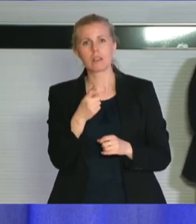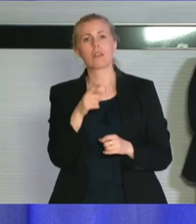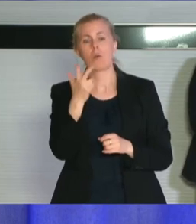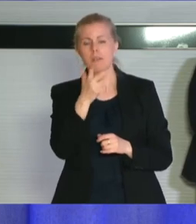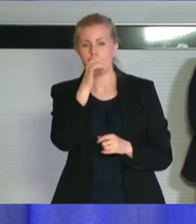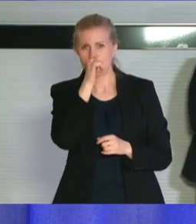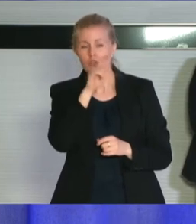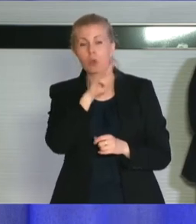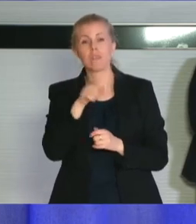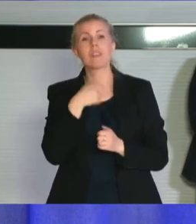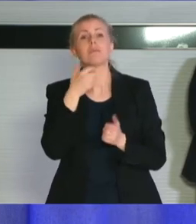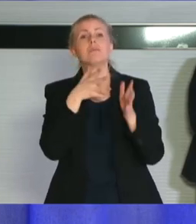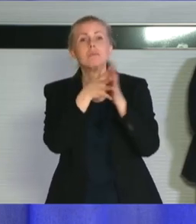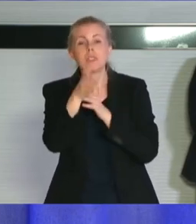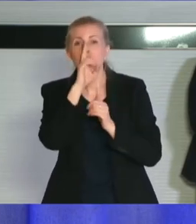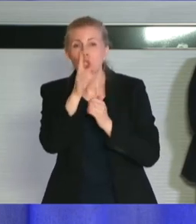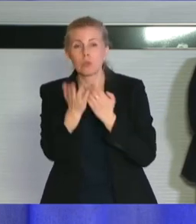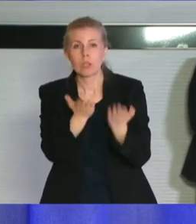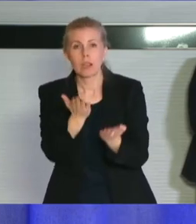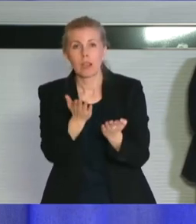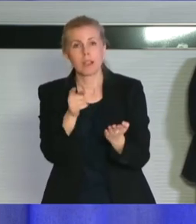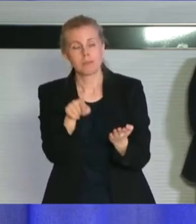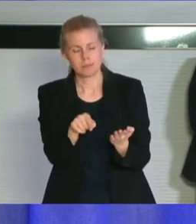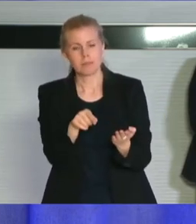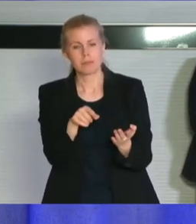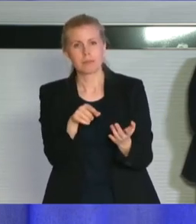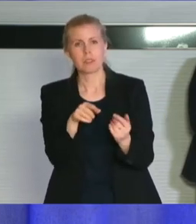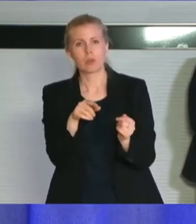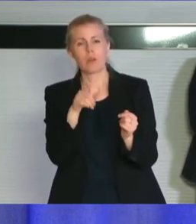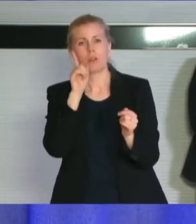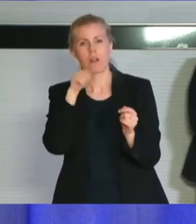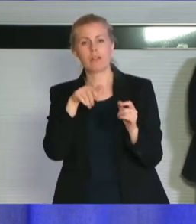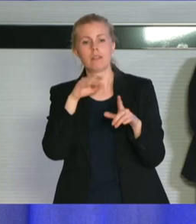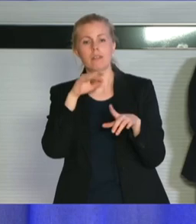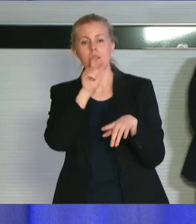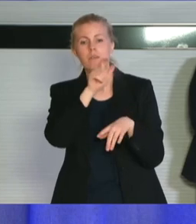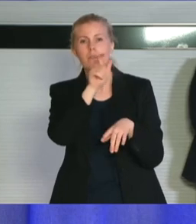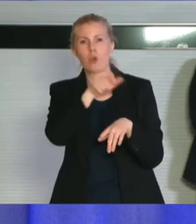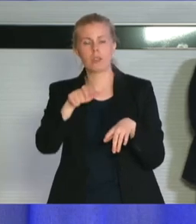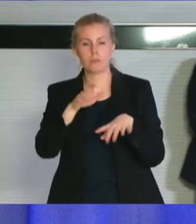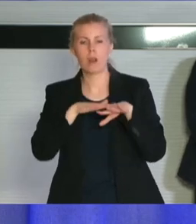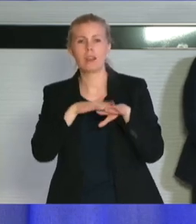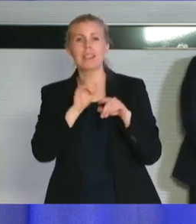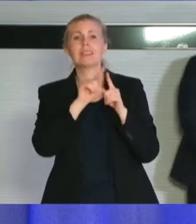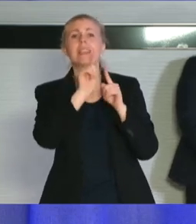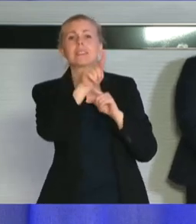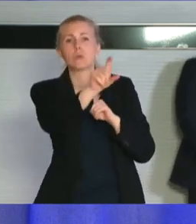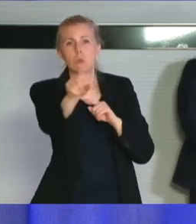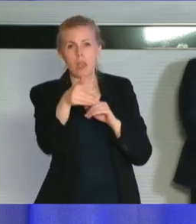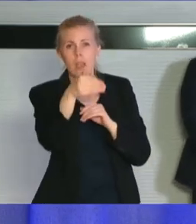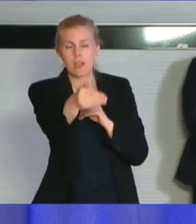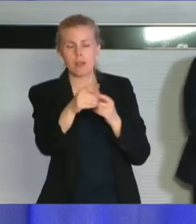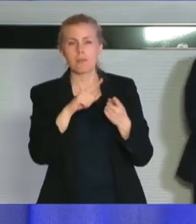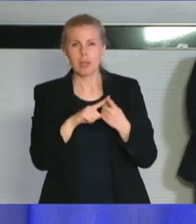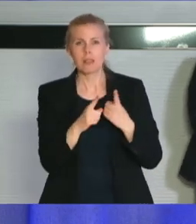gjør vurderinger, og så vil jo da, sånn at folk kan planlegge for uken etterpå. Men det vil nok bli uansett mange